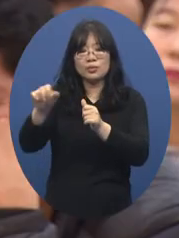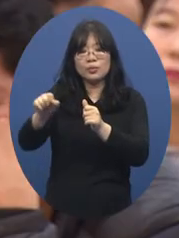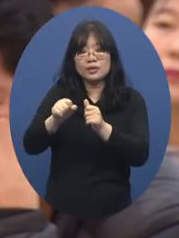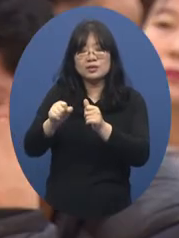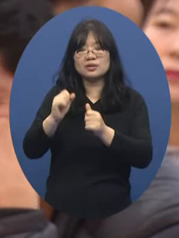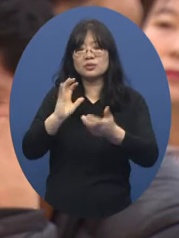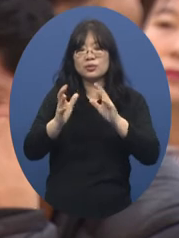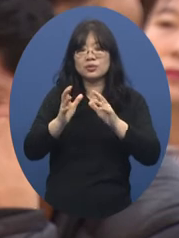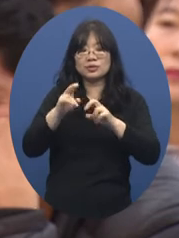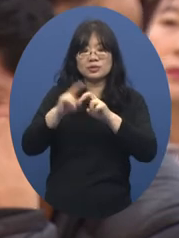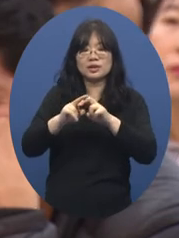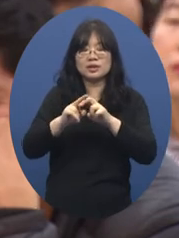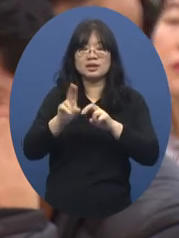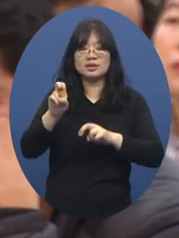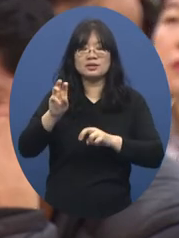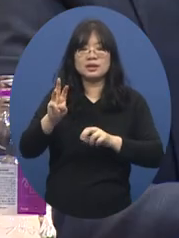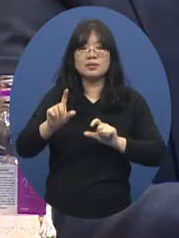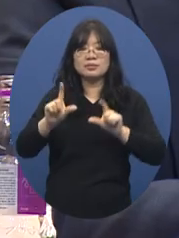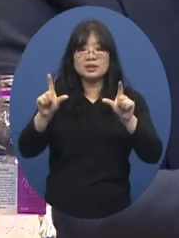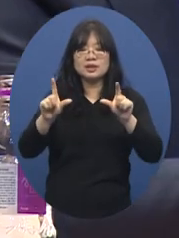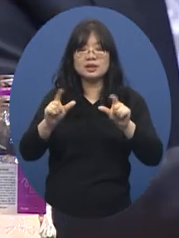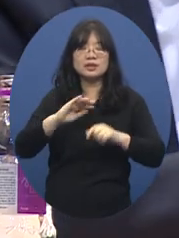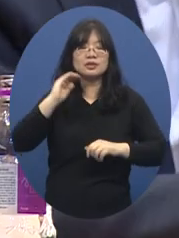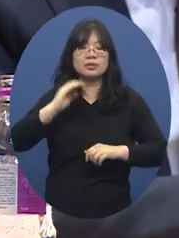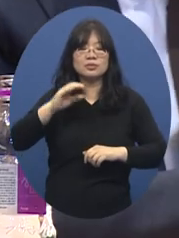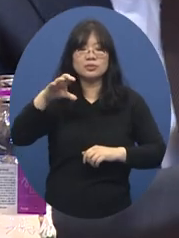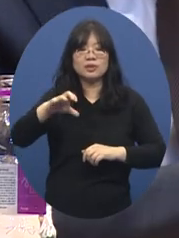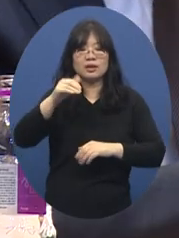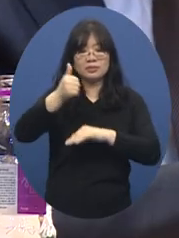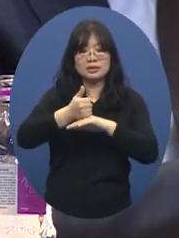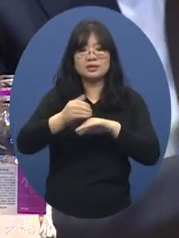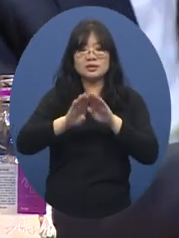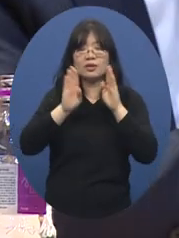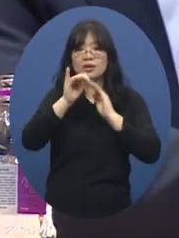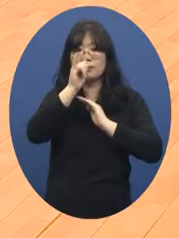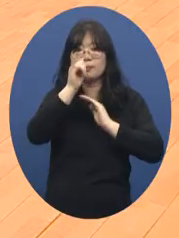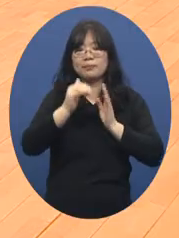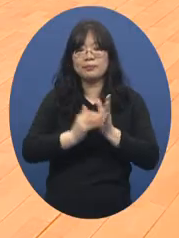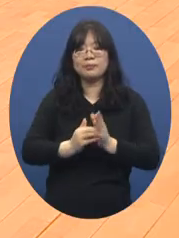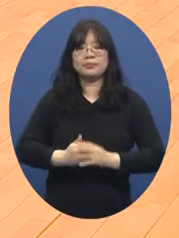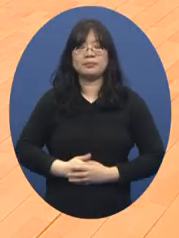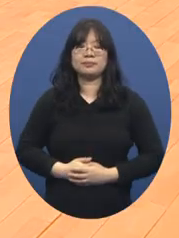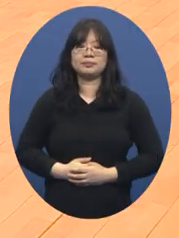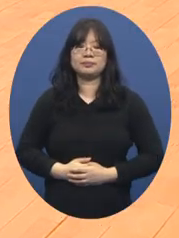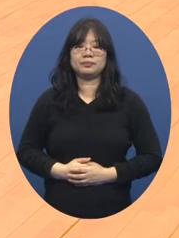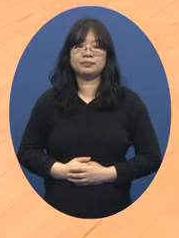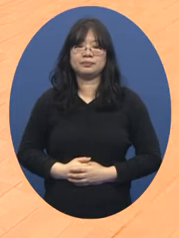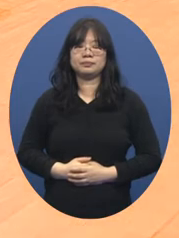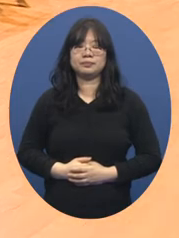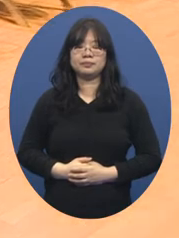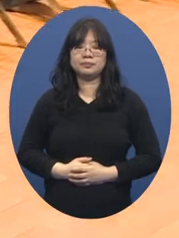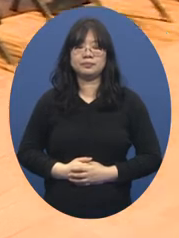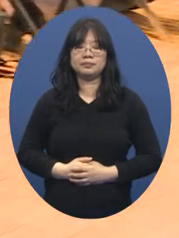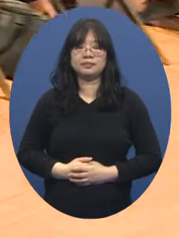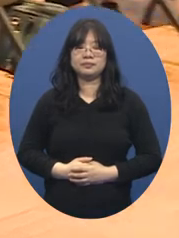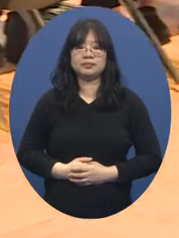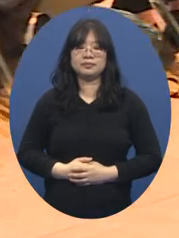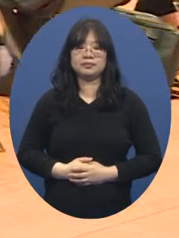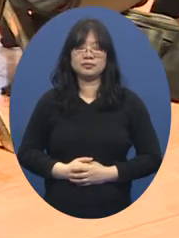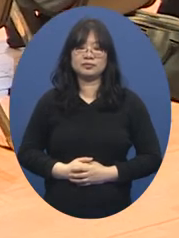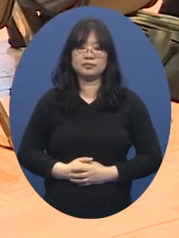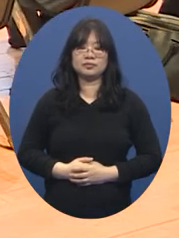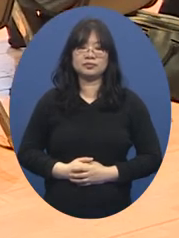권역별 토론회는 오는 23일 경기도 의정부청사에서 마지막으로 이뤄집니다. 경기주TV 한선지입니다.